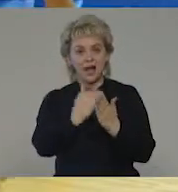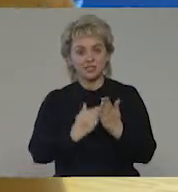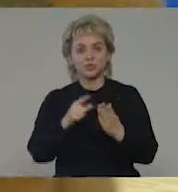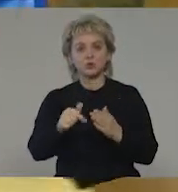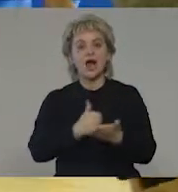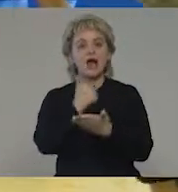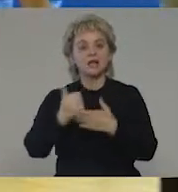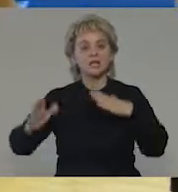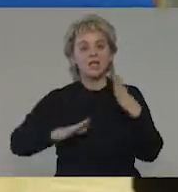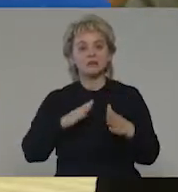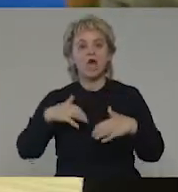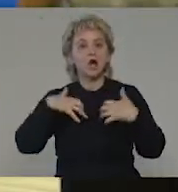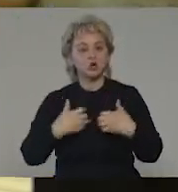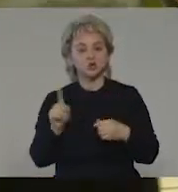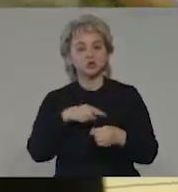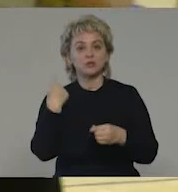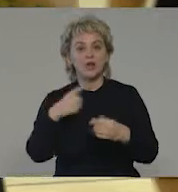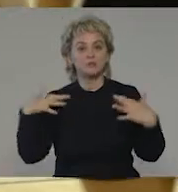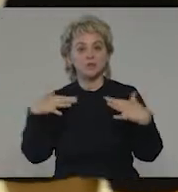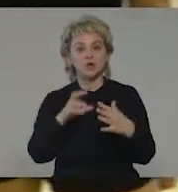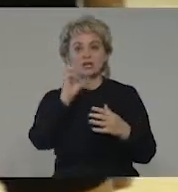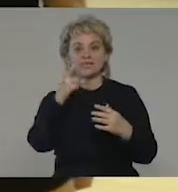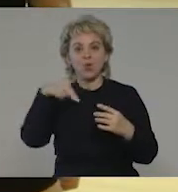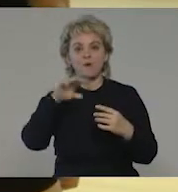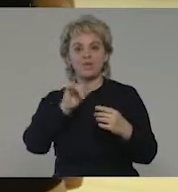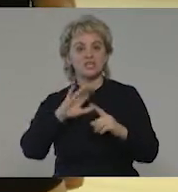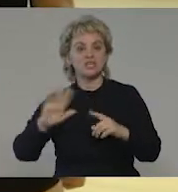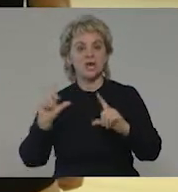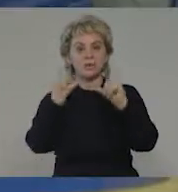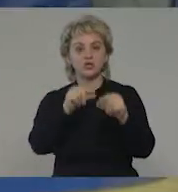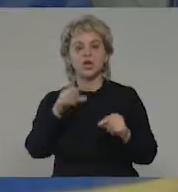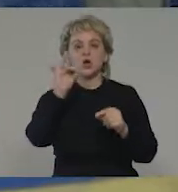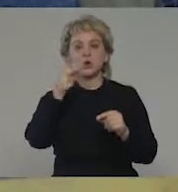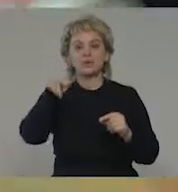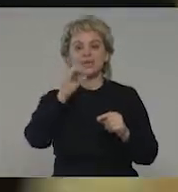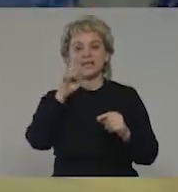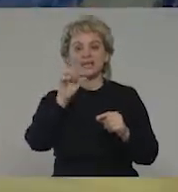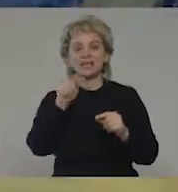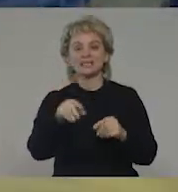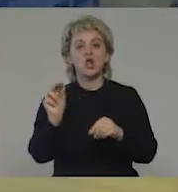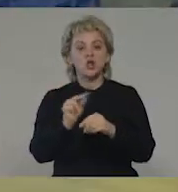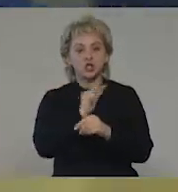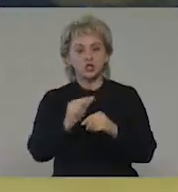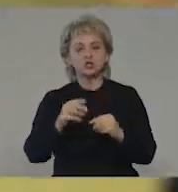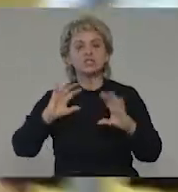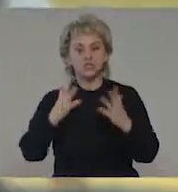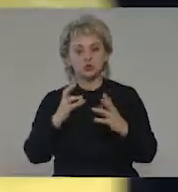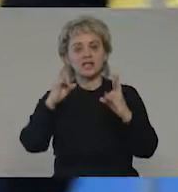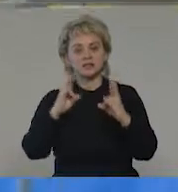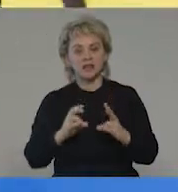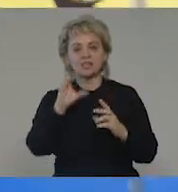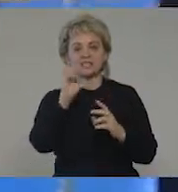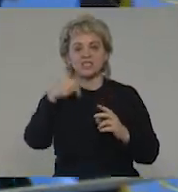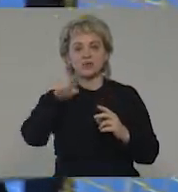А главный тренер огорчил, что на первый сбор в Словению не поедут Анна Паула Родригес, долечивающая серьезную травму, и